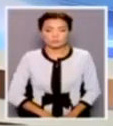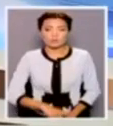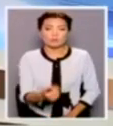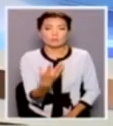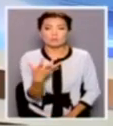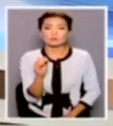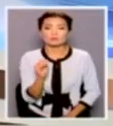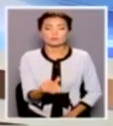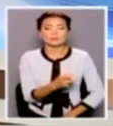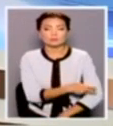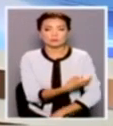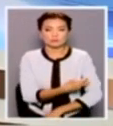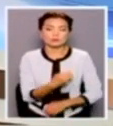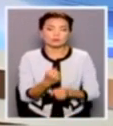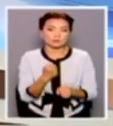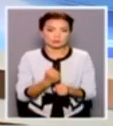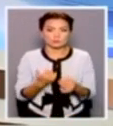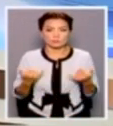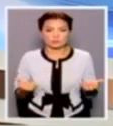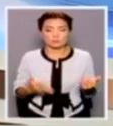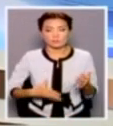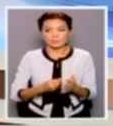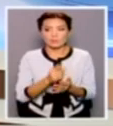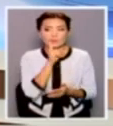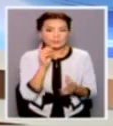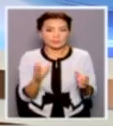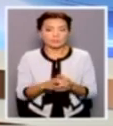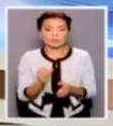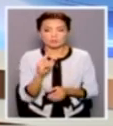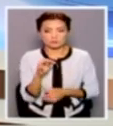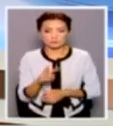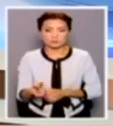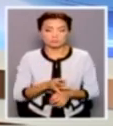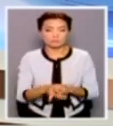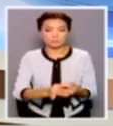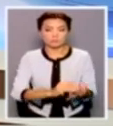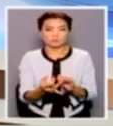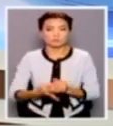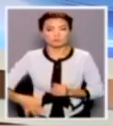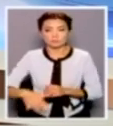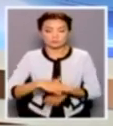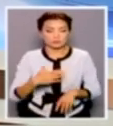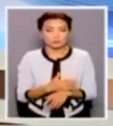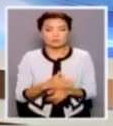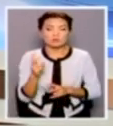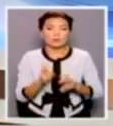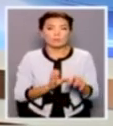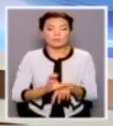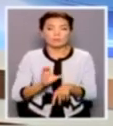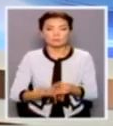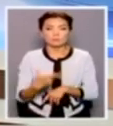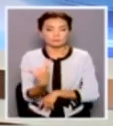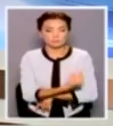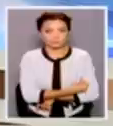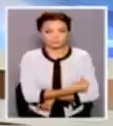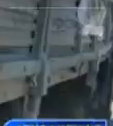Первые 500 тысяч медицинских инструментов сегодня выдали волонтерам и акимам пригородных сельских округов. Завод по выпуску